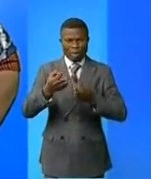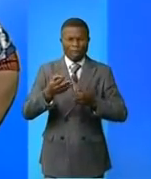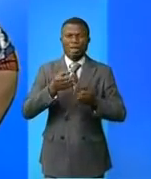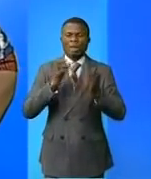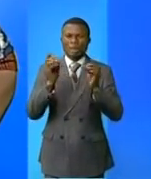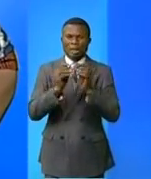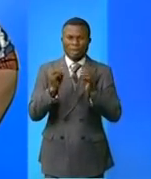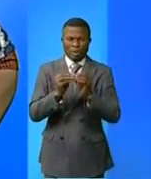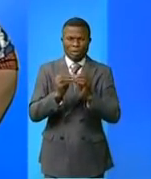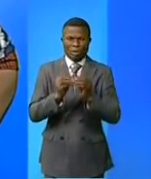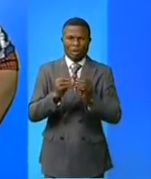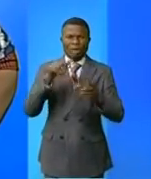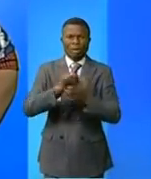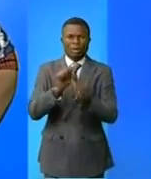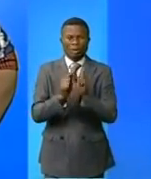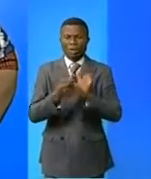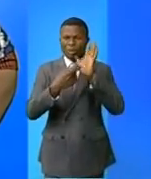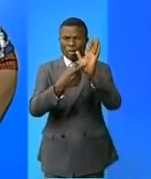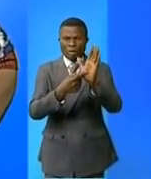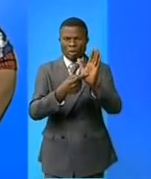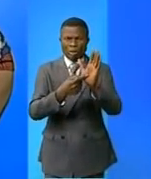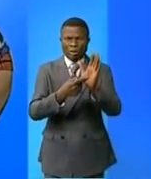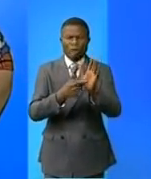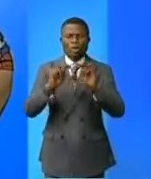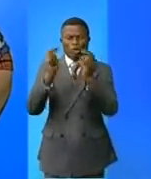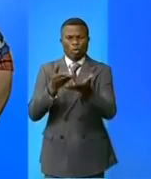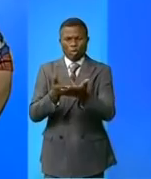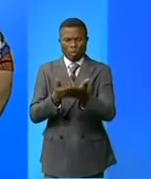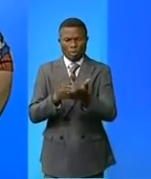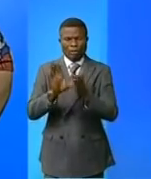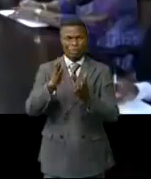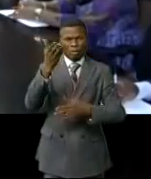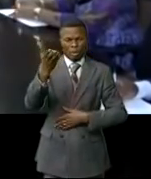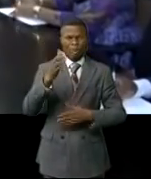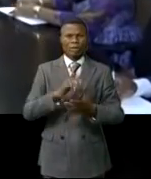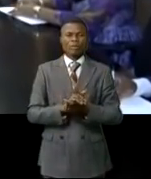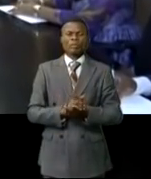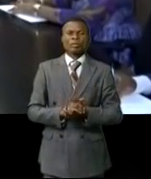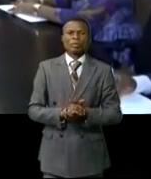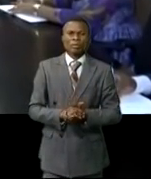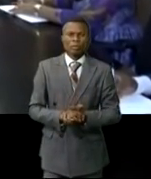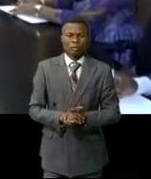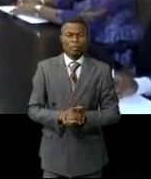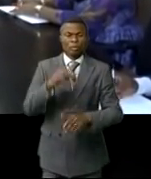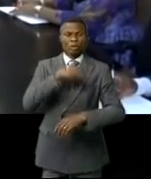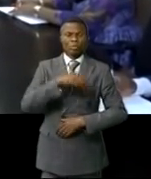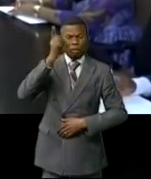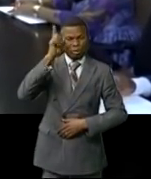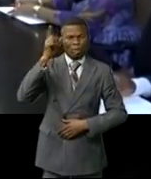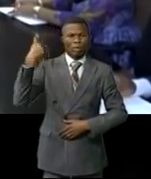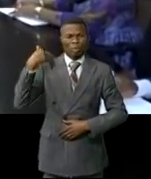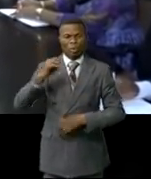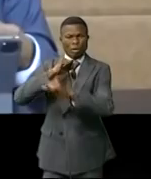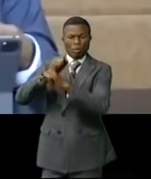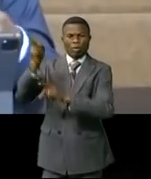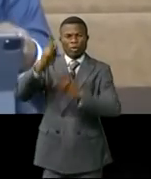échanges axés sur la présentation de la dite structure. Images et commentaires. Ayant pour mission publique de protéger